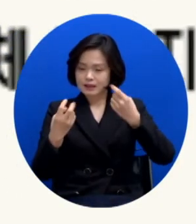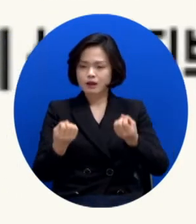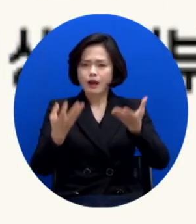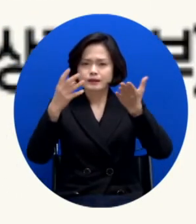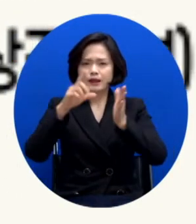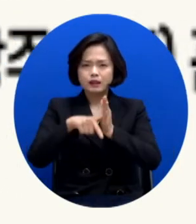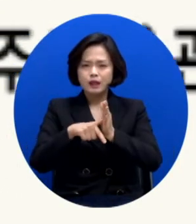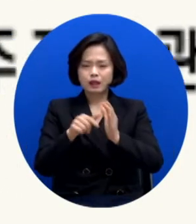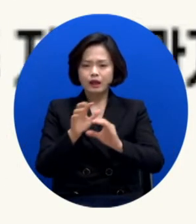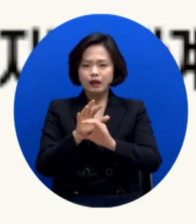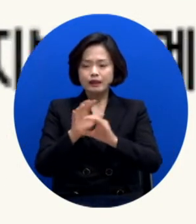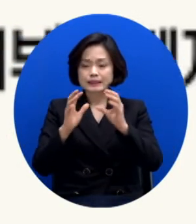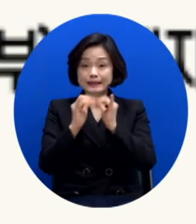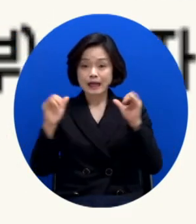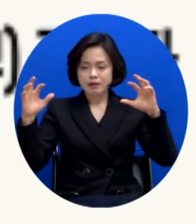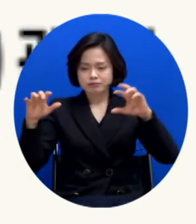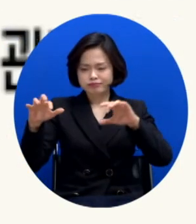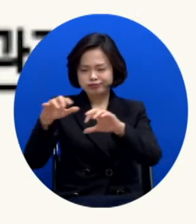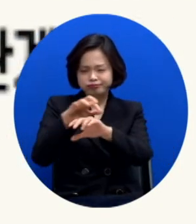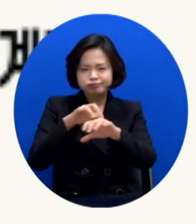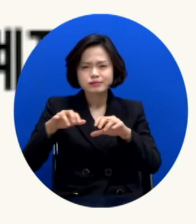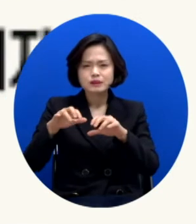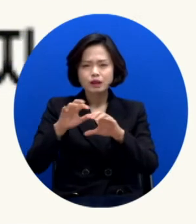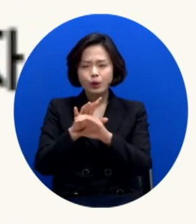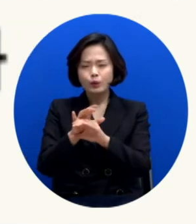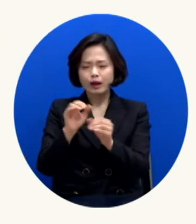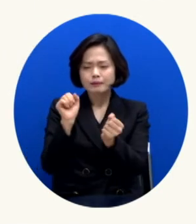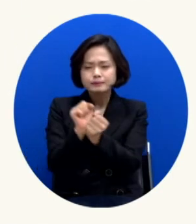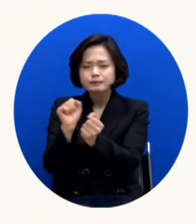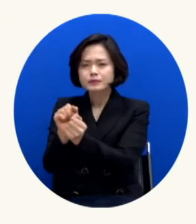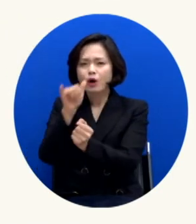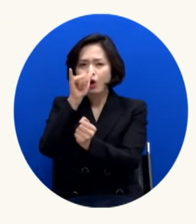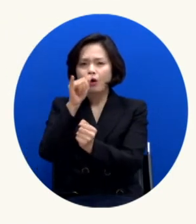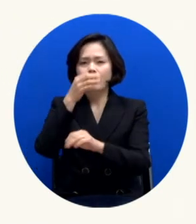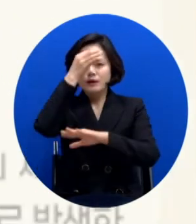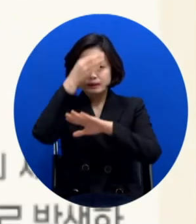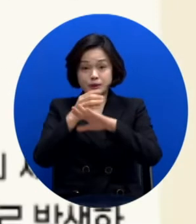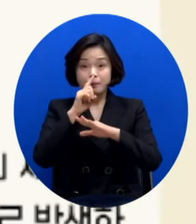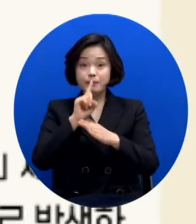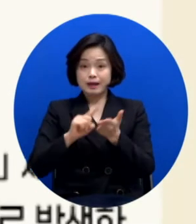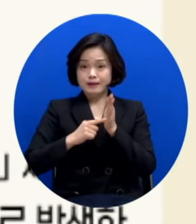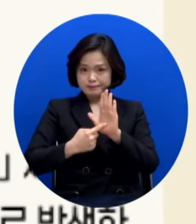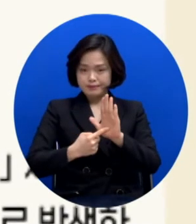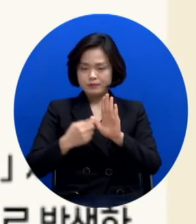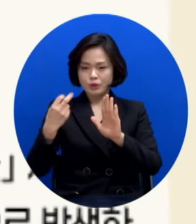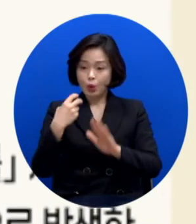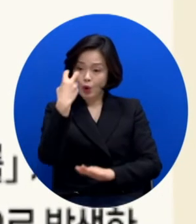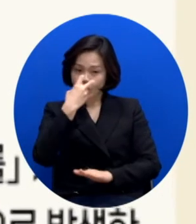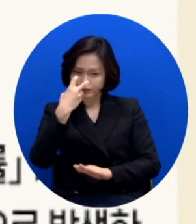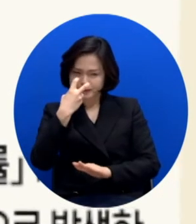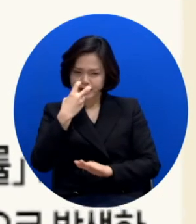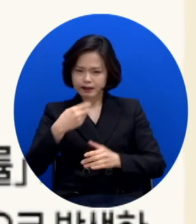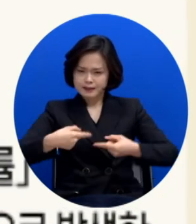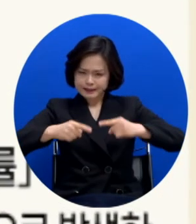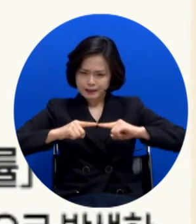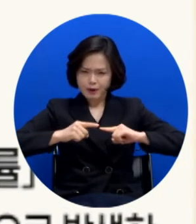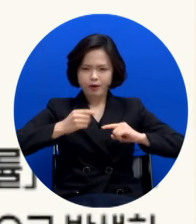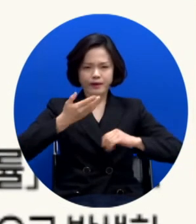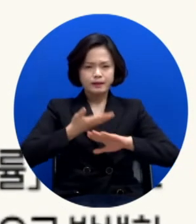11일에는 방역당국 의 진단 검사의 협력을 호소하는 호소문을 홈페이지에 게시한 바 있습니다